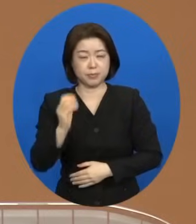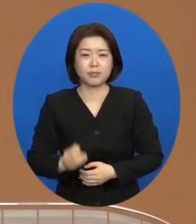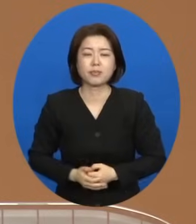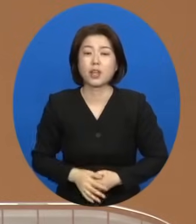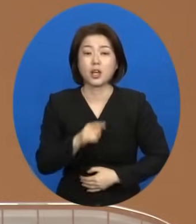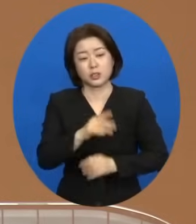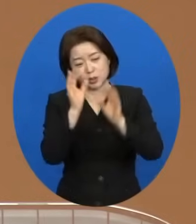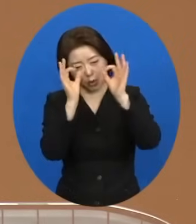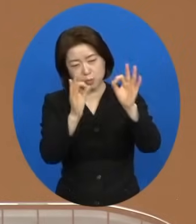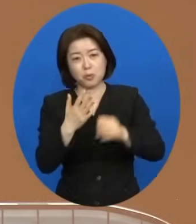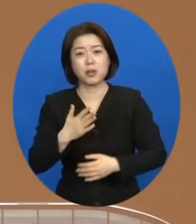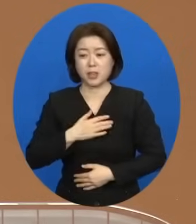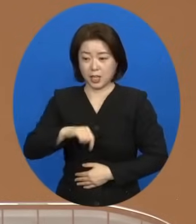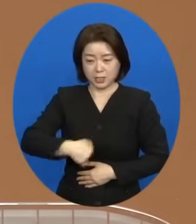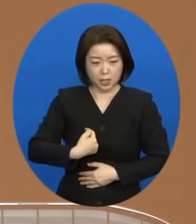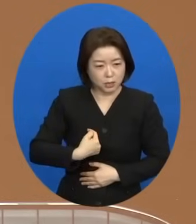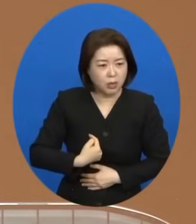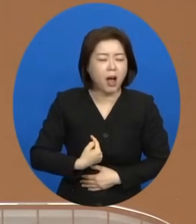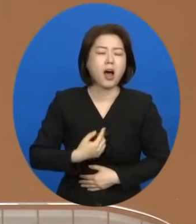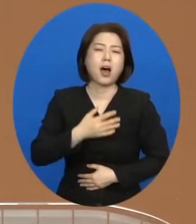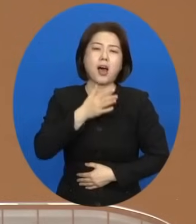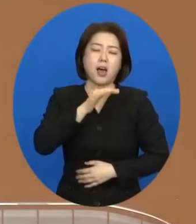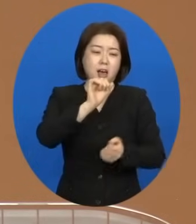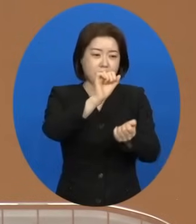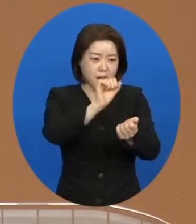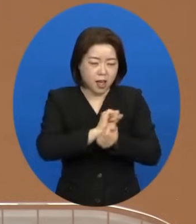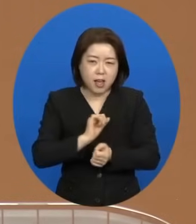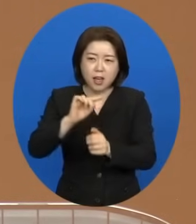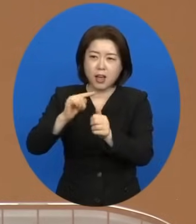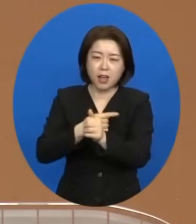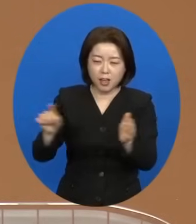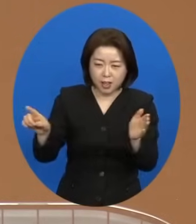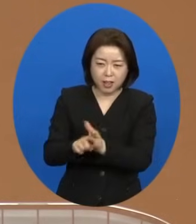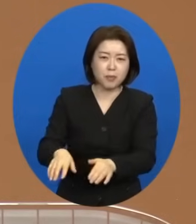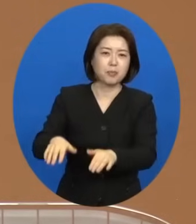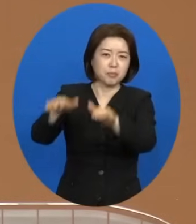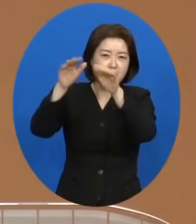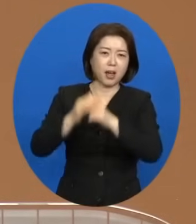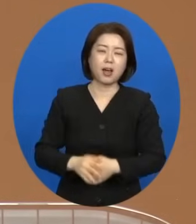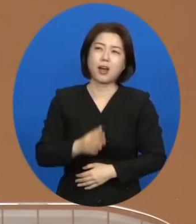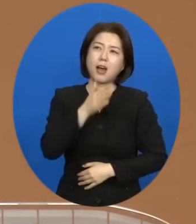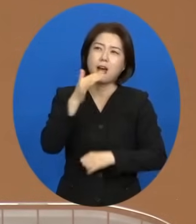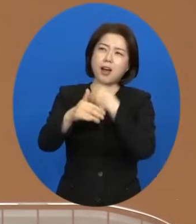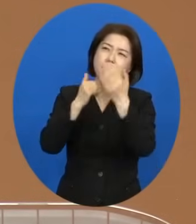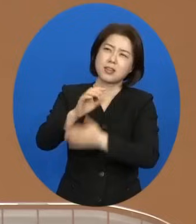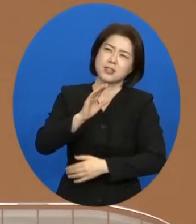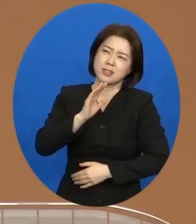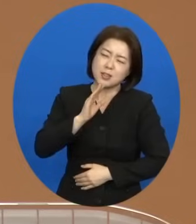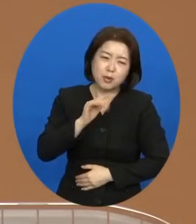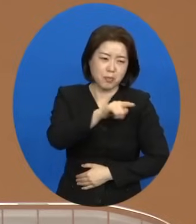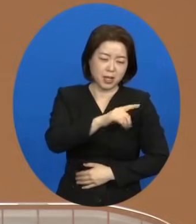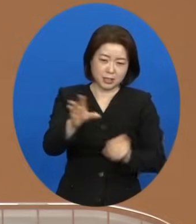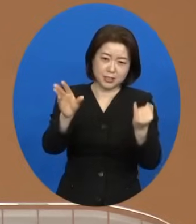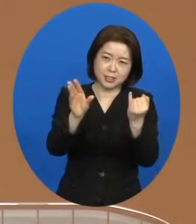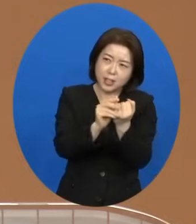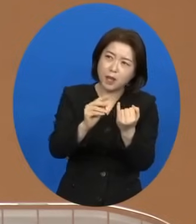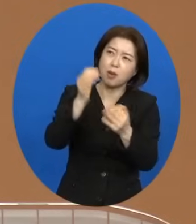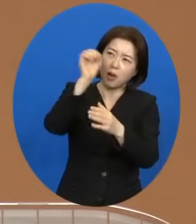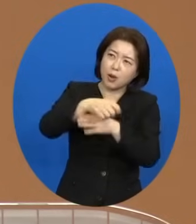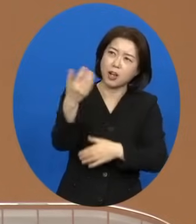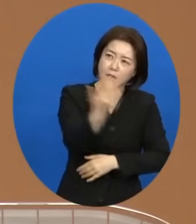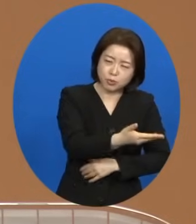풍성하시길 자신도 성장하는 거예 아 하나님께서 정말 그 태 문을 여시고